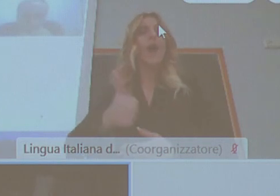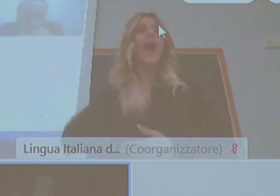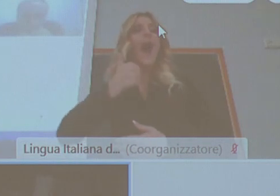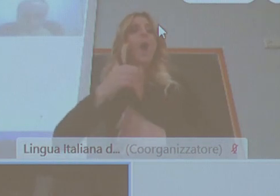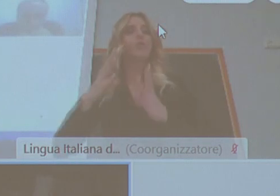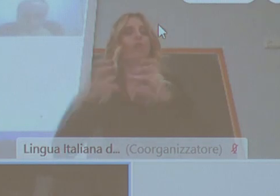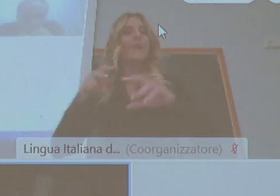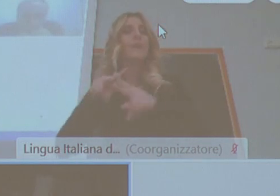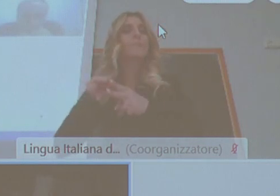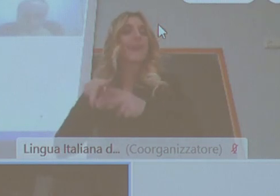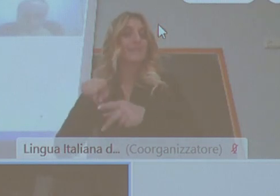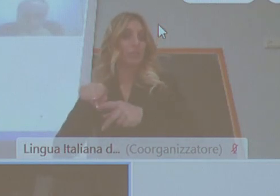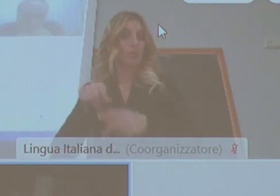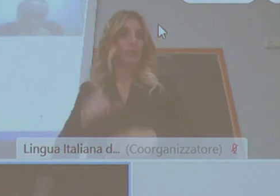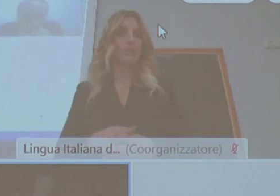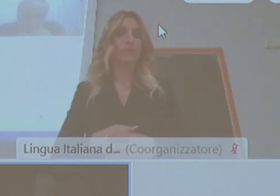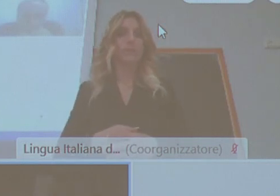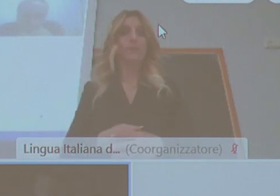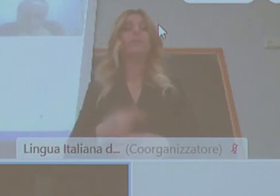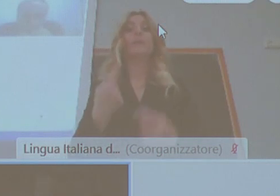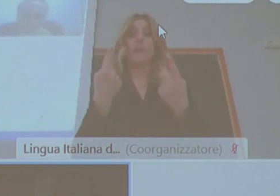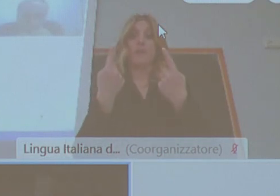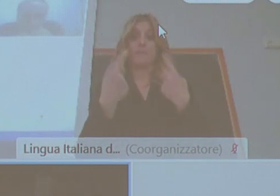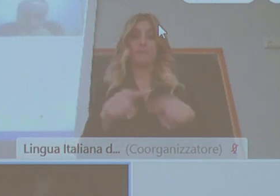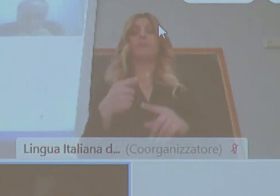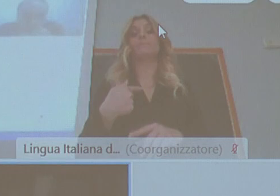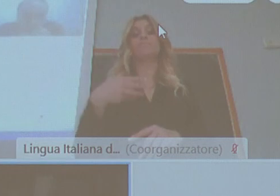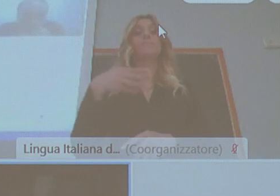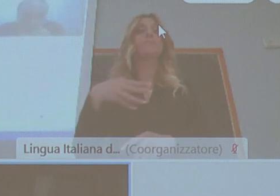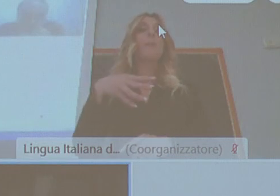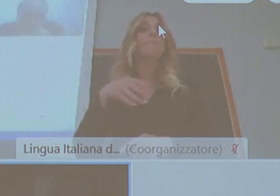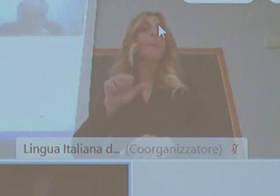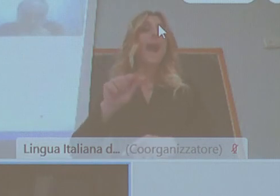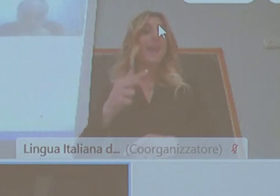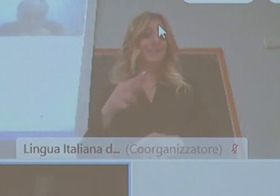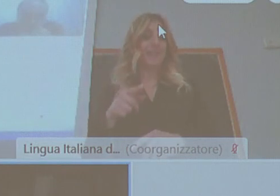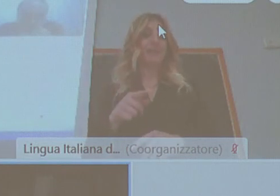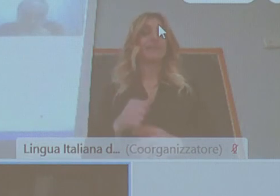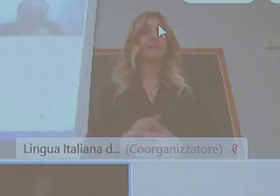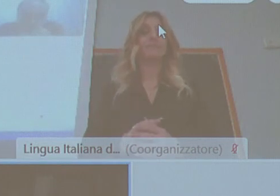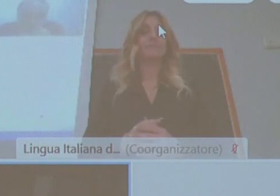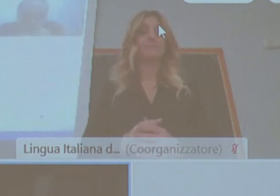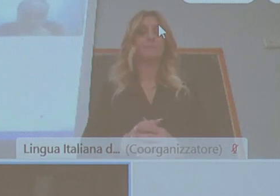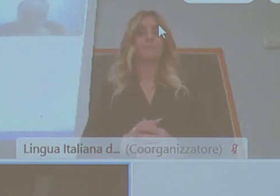sull'autoimprenditoria. Per cui questo, diciamo che proprio è un master che